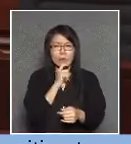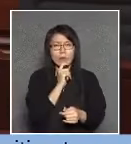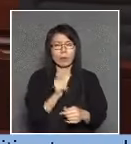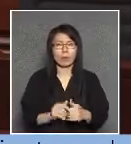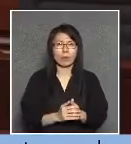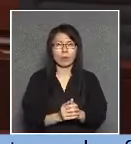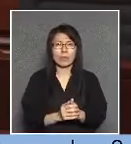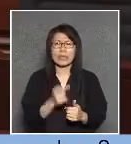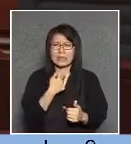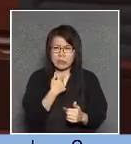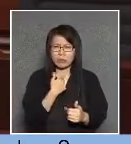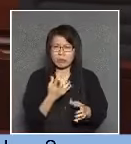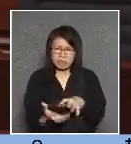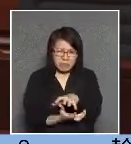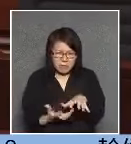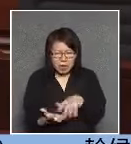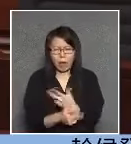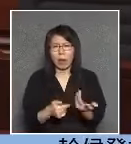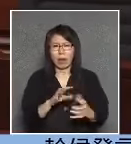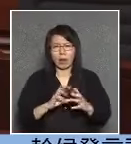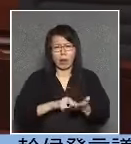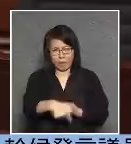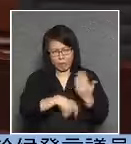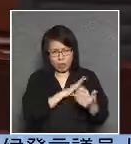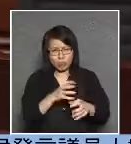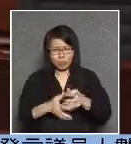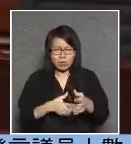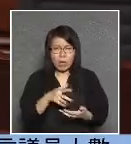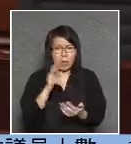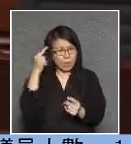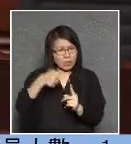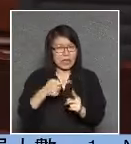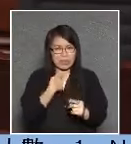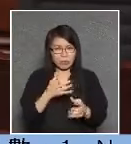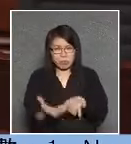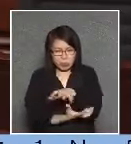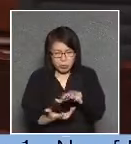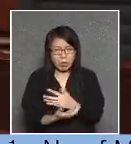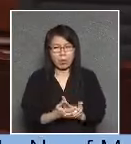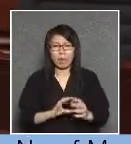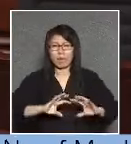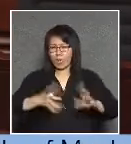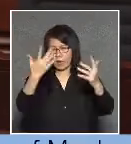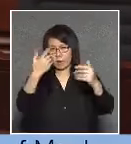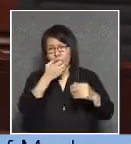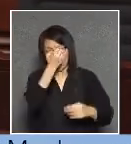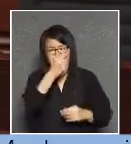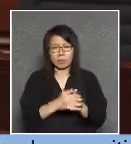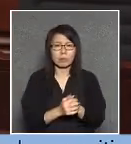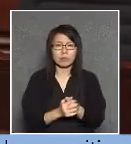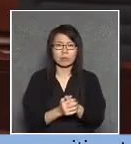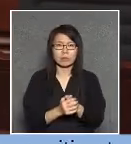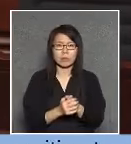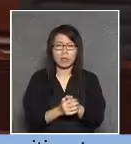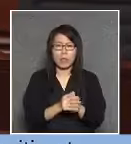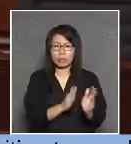是要搞散的議會為一個目的，顛覆我們香港的秩